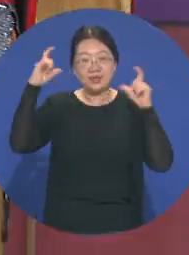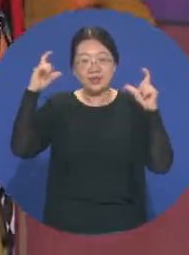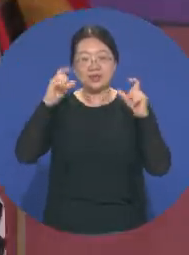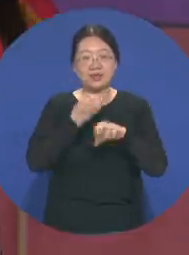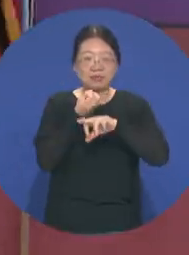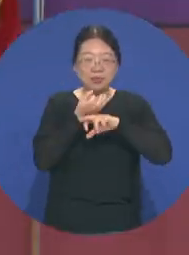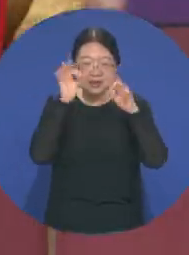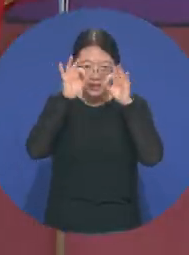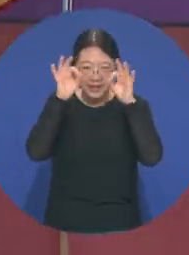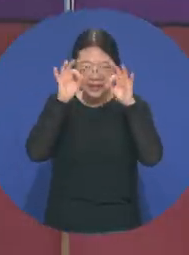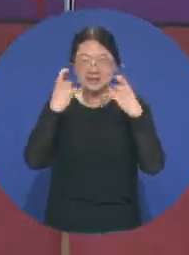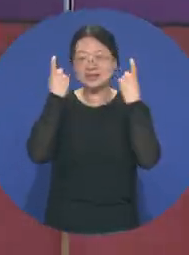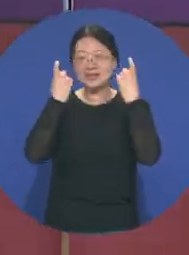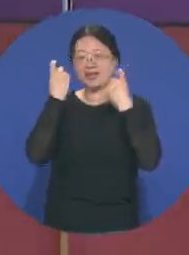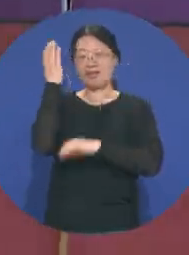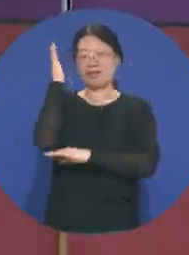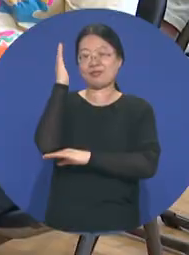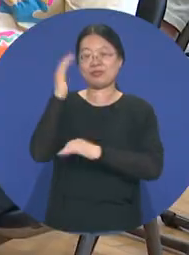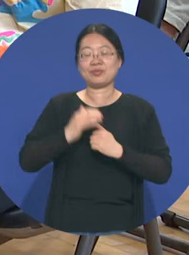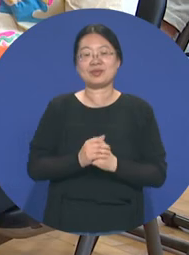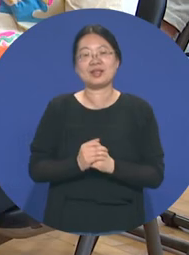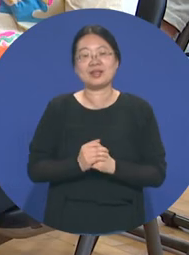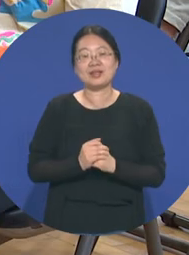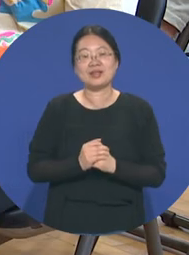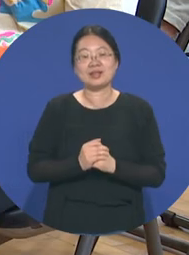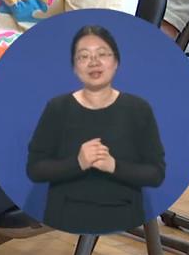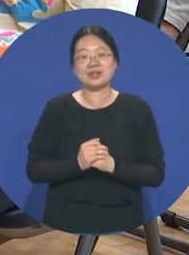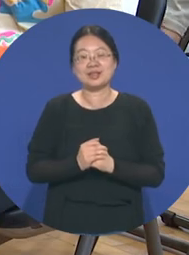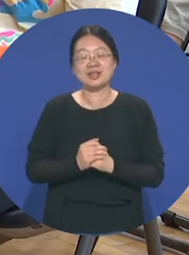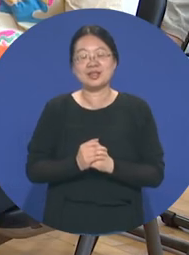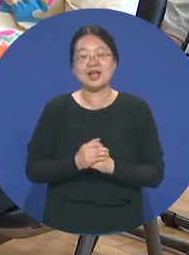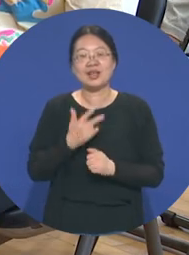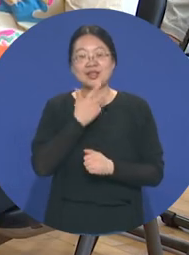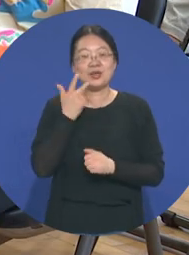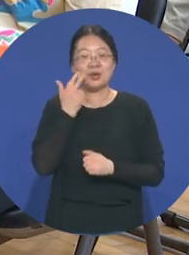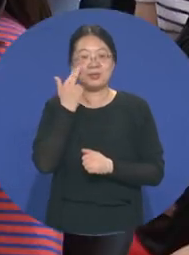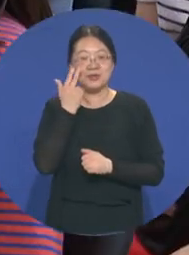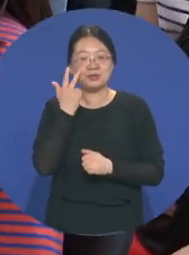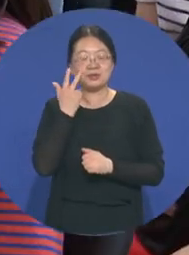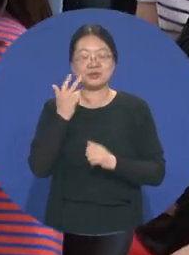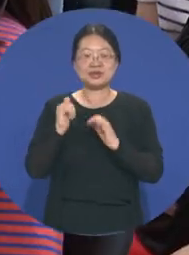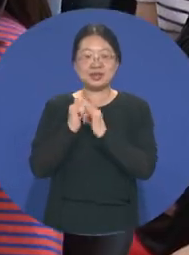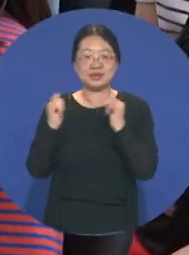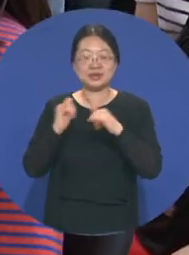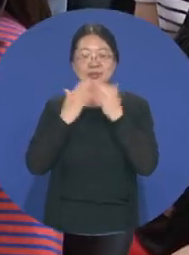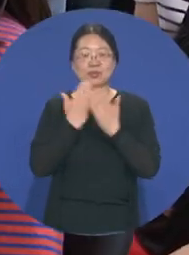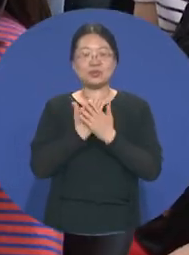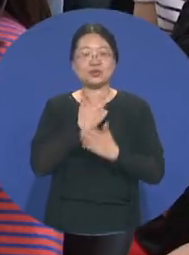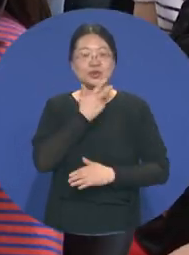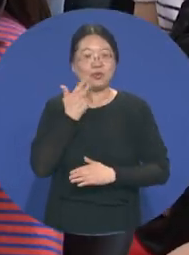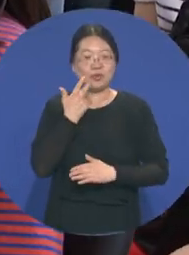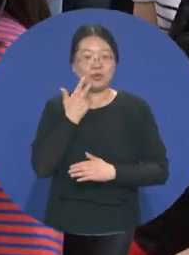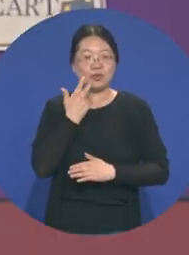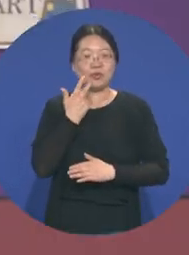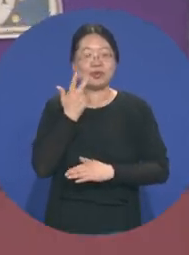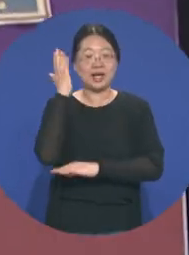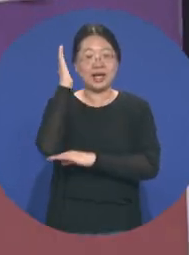떠나는 여행 이야기. 영미권 출신 원어민 배우들이 전부 영어로 진행하는 영어